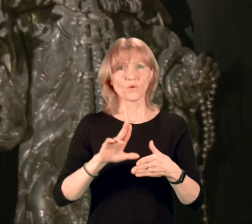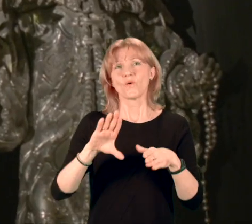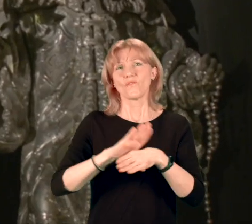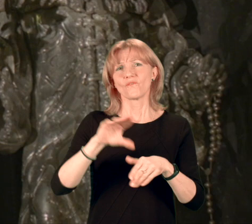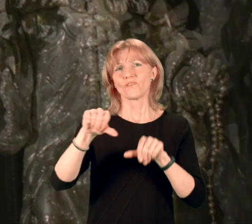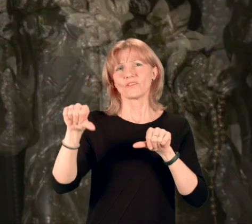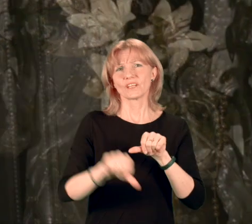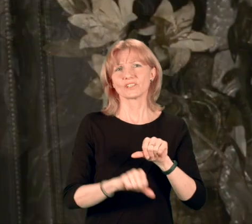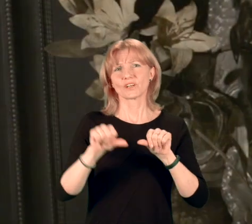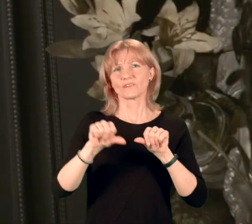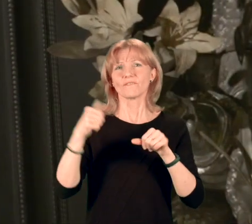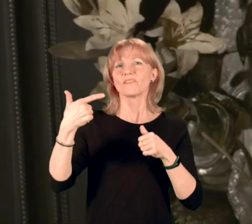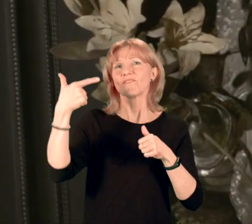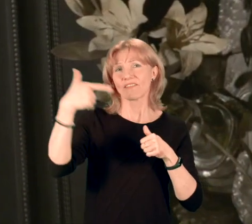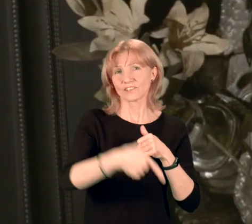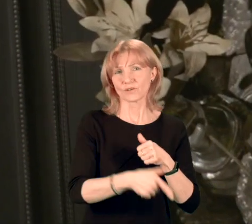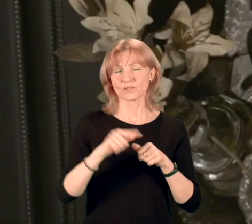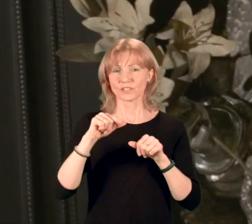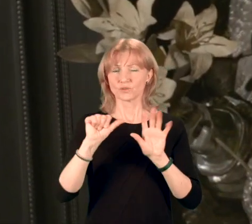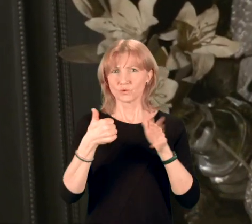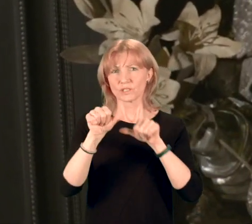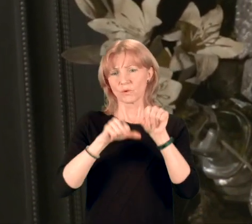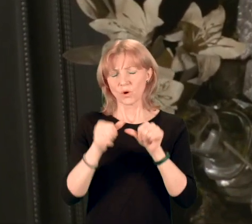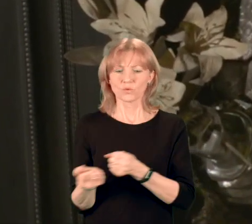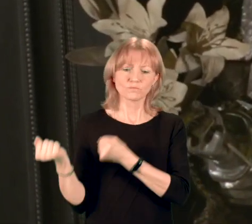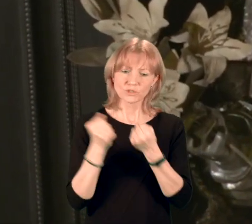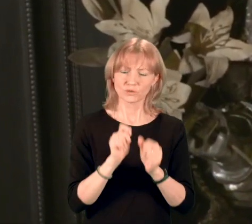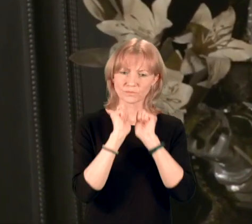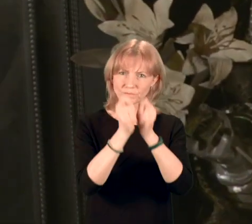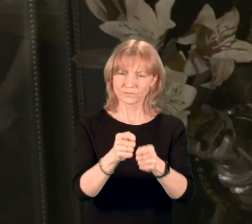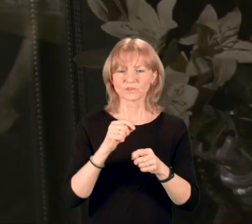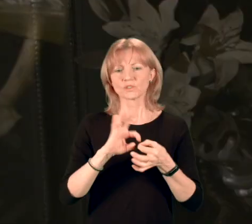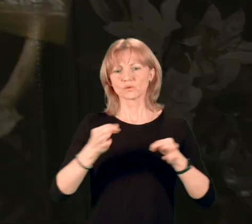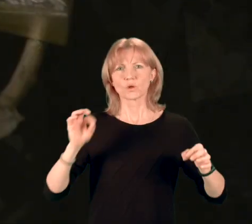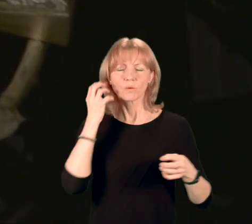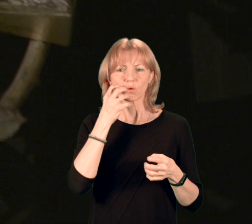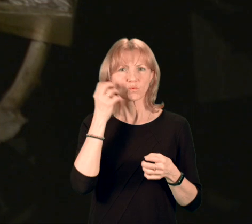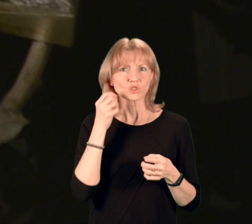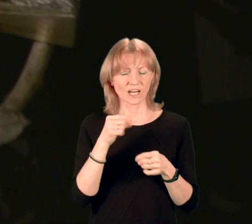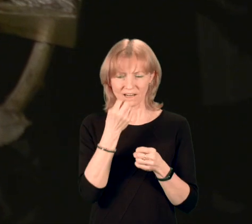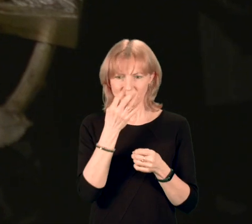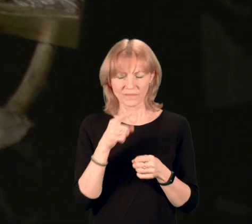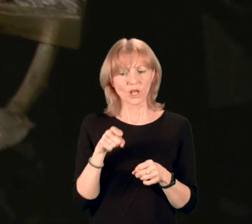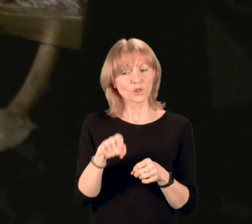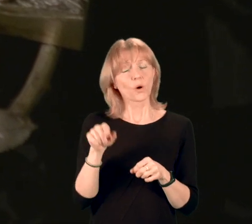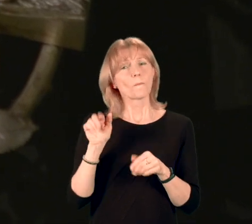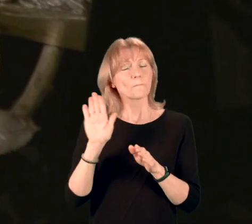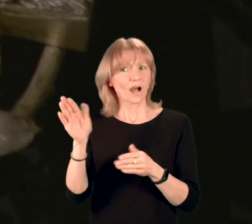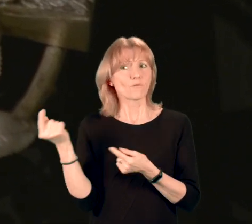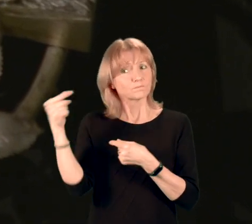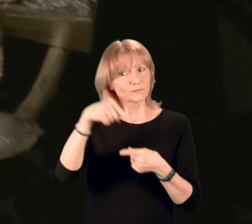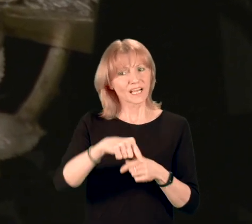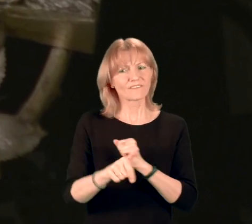2006 roku ofiarował Złotą Różę. W latach 60. miał ją przywieźć do Częstochowy papież Paweł VI,